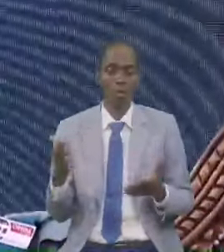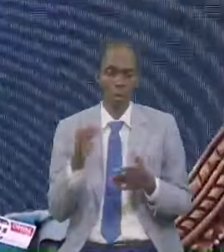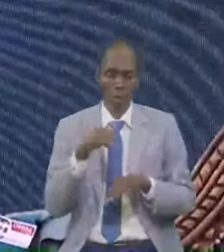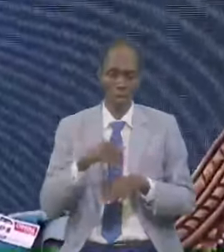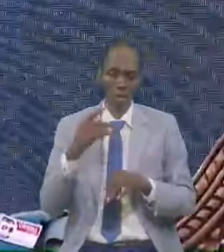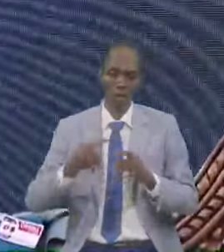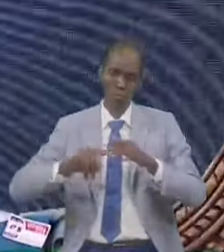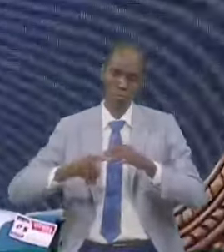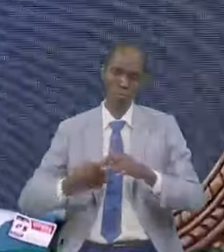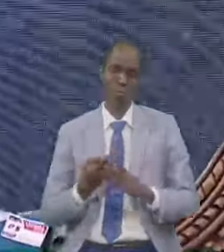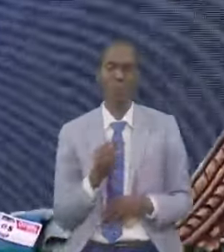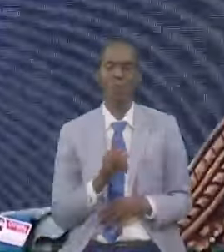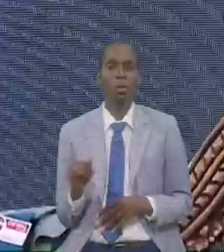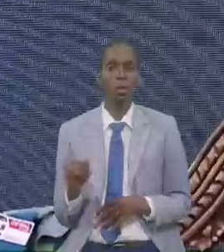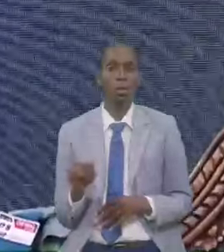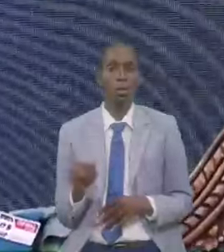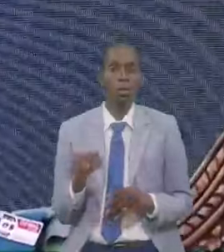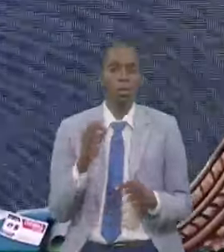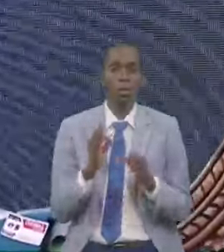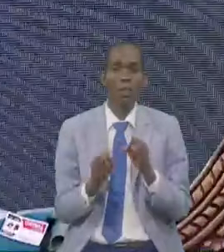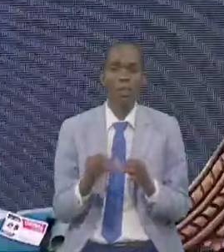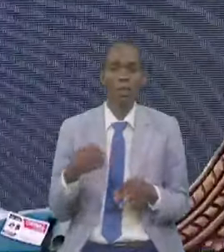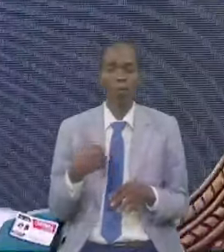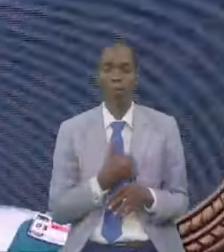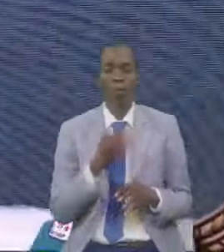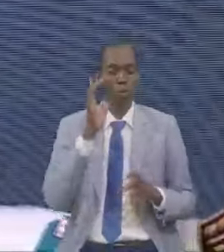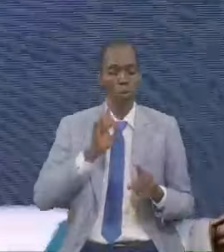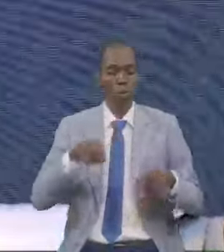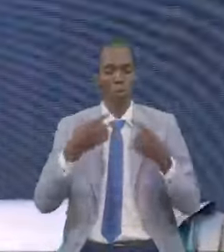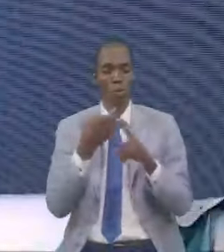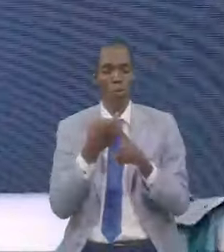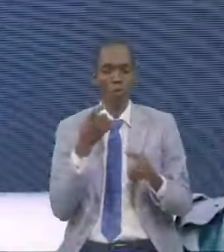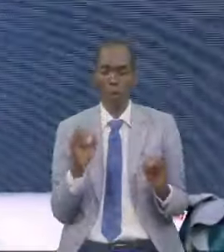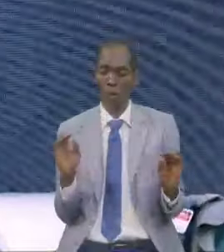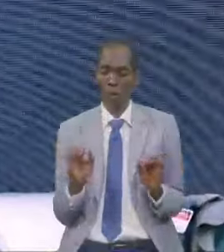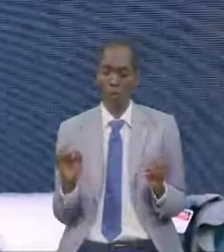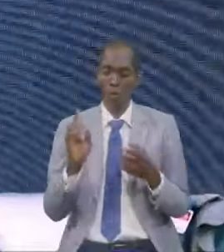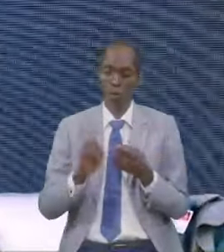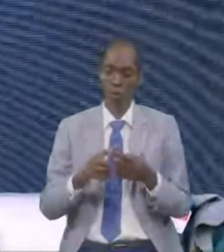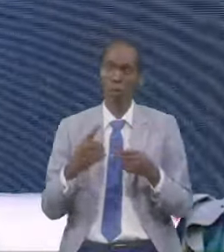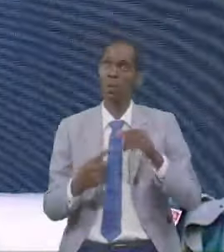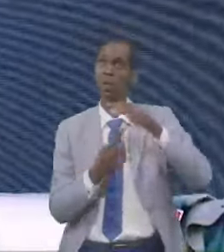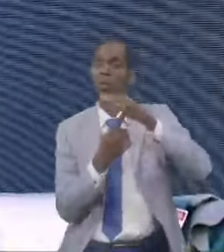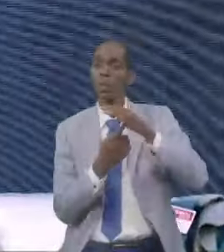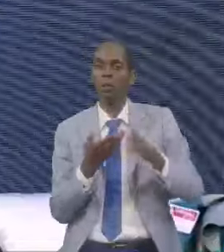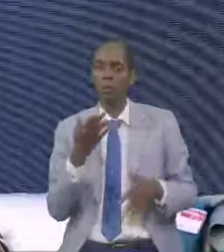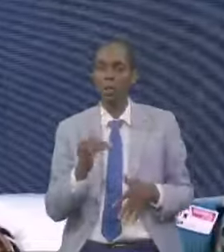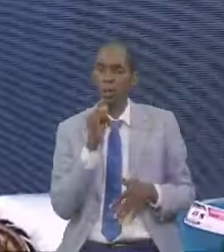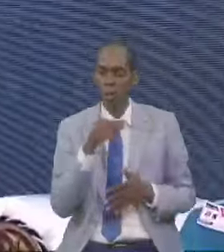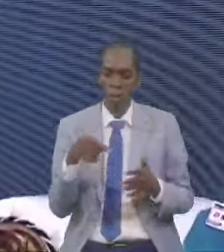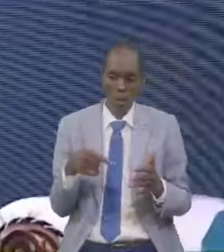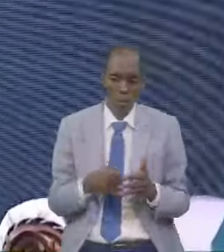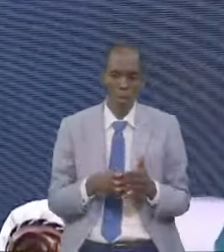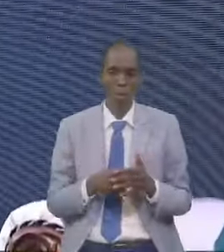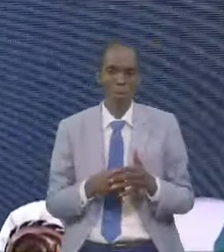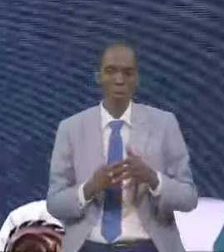పునాది స్థాయి నుంచి ఉండాలి. We're going to go from zero to hero. There is this fundamental watchfulness. నేను సున్నా